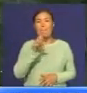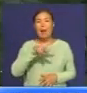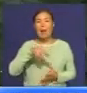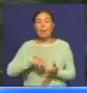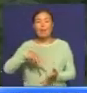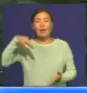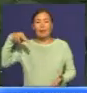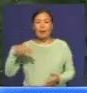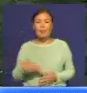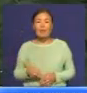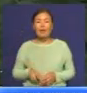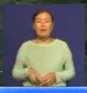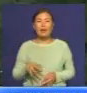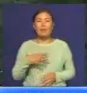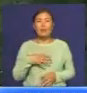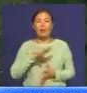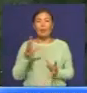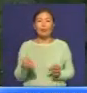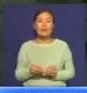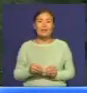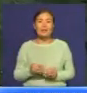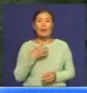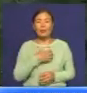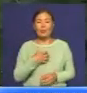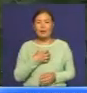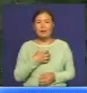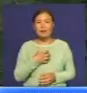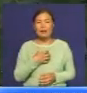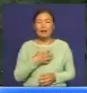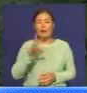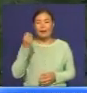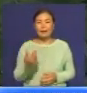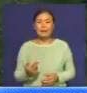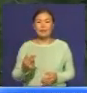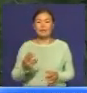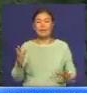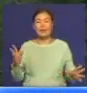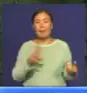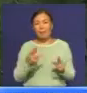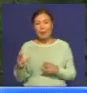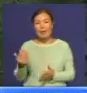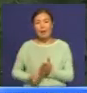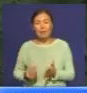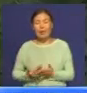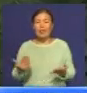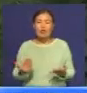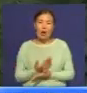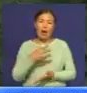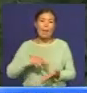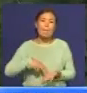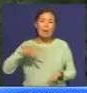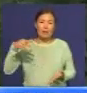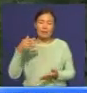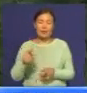осы біздің негізгі мақсатымыздың бірі ұлттық биді дәріптеу, соны жаңа көзқараспен,